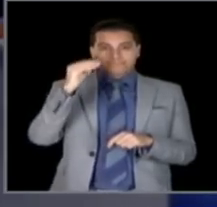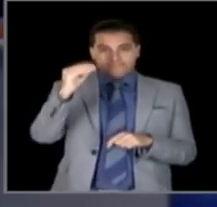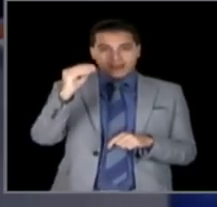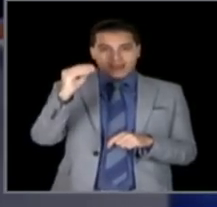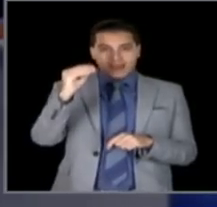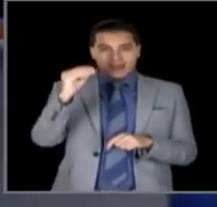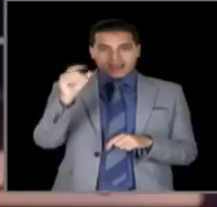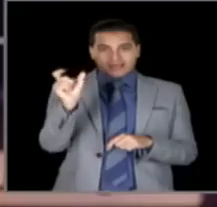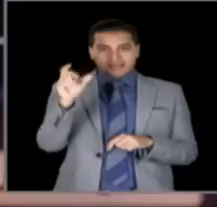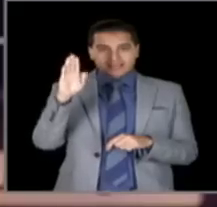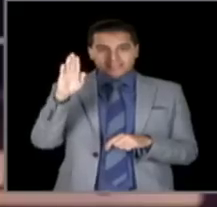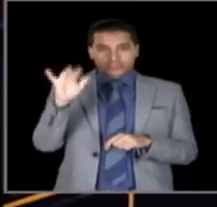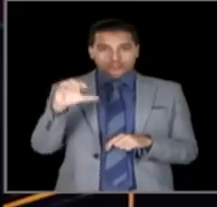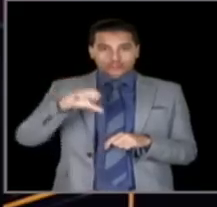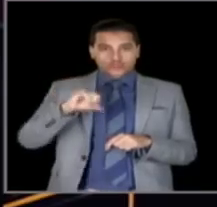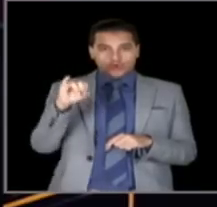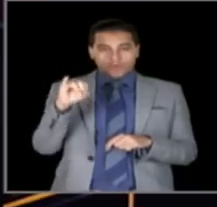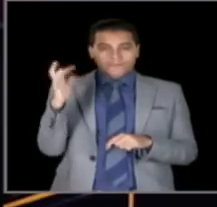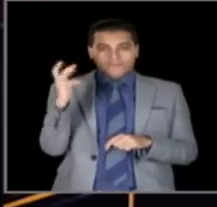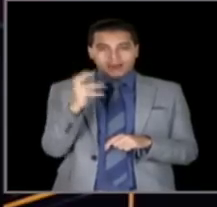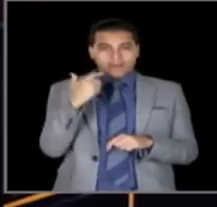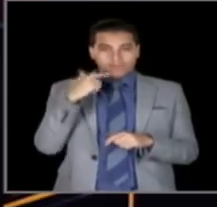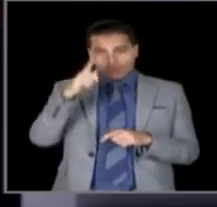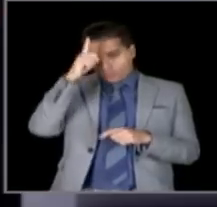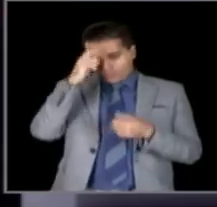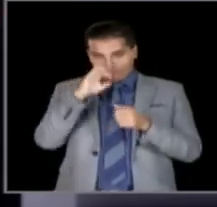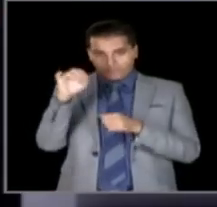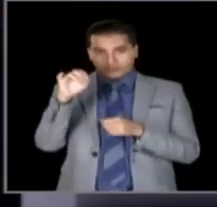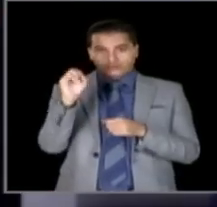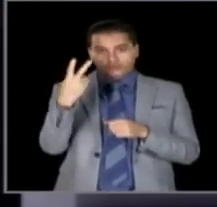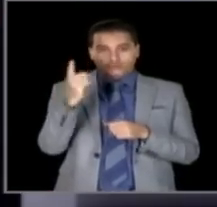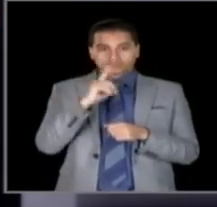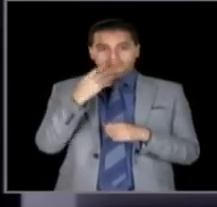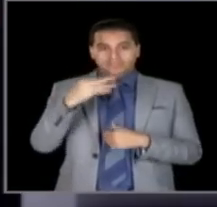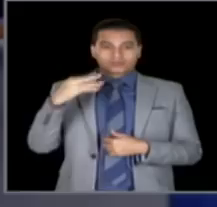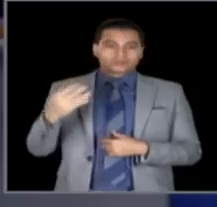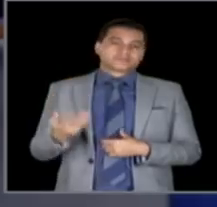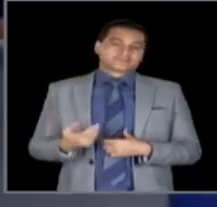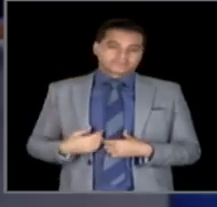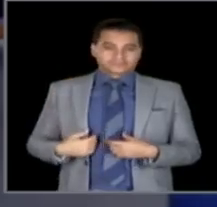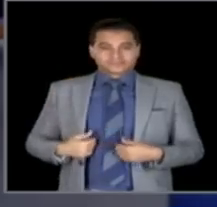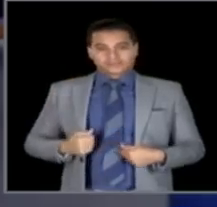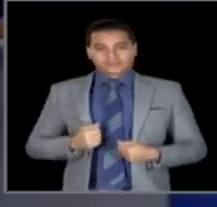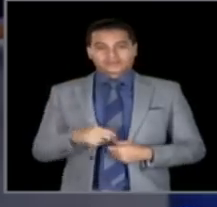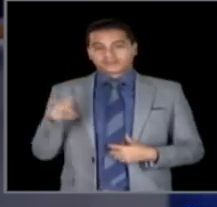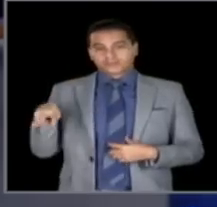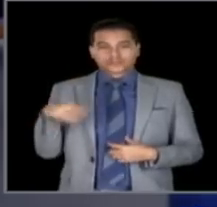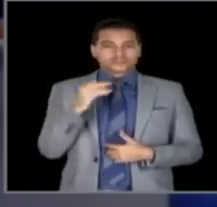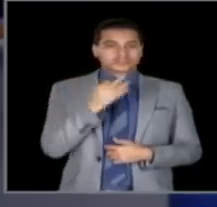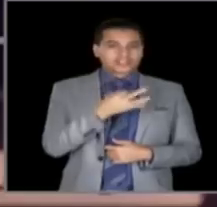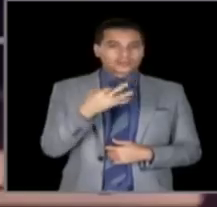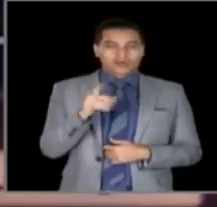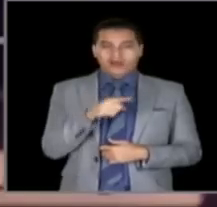الذري 13. 12 مش الأرقام، أنت قلت كم؟ 33. أنا قلت 18 و